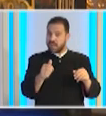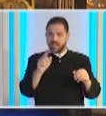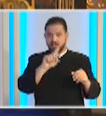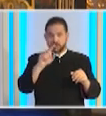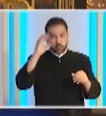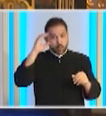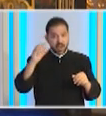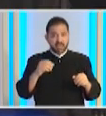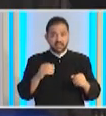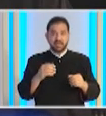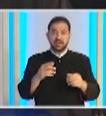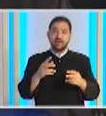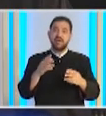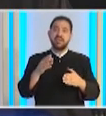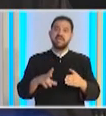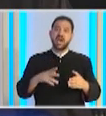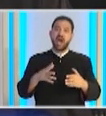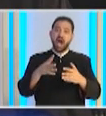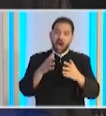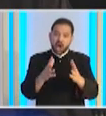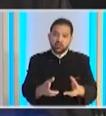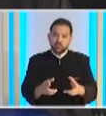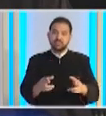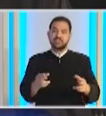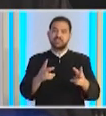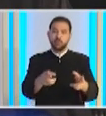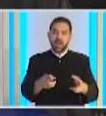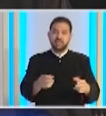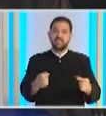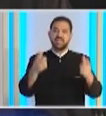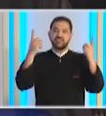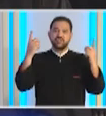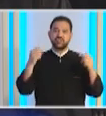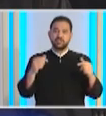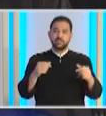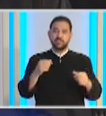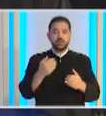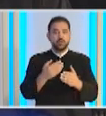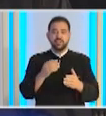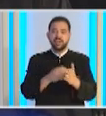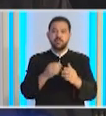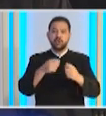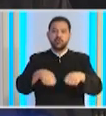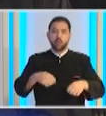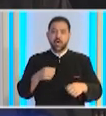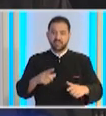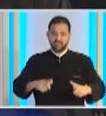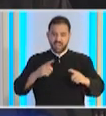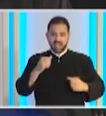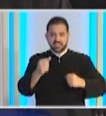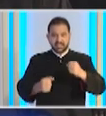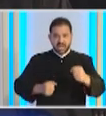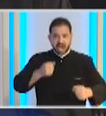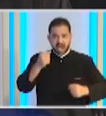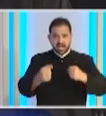desăvârșirii. Și continuă, căci precum sfârșitul vieții este începutul morții, tot așa și oprirea din alergarea virtuții se face în început